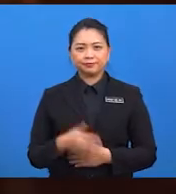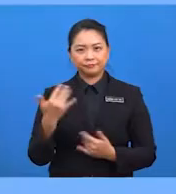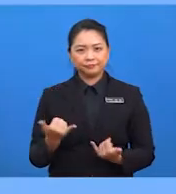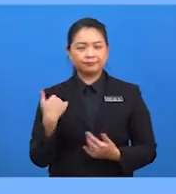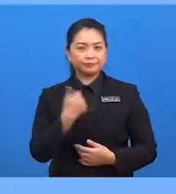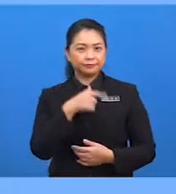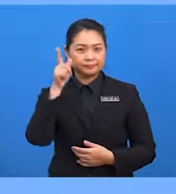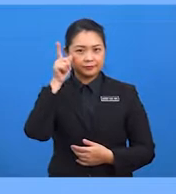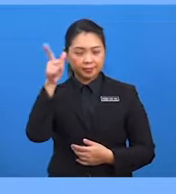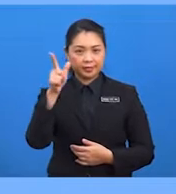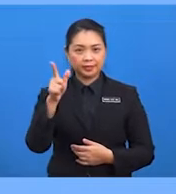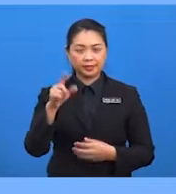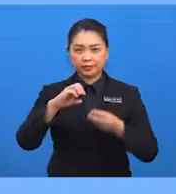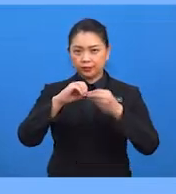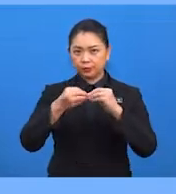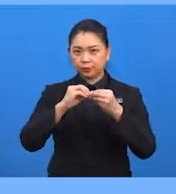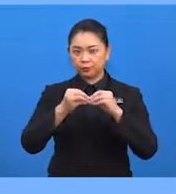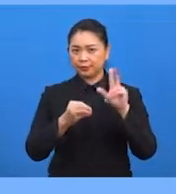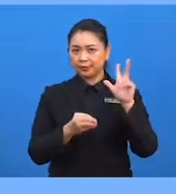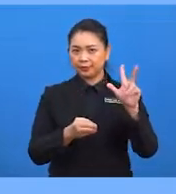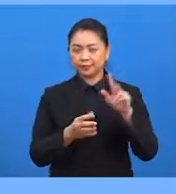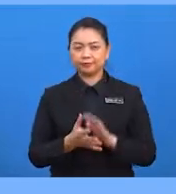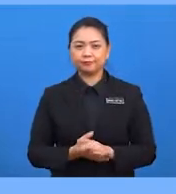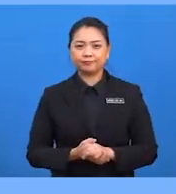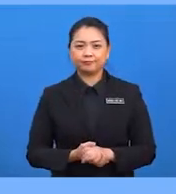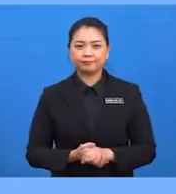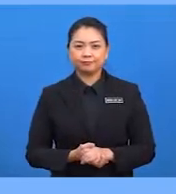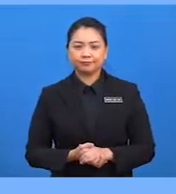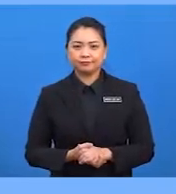Jom, mari kita lihat soalan yang ketiga.